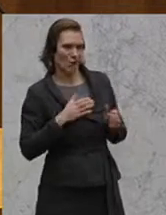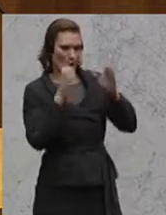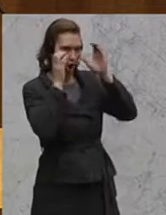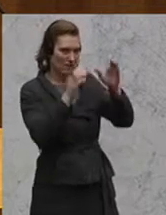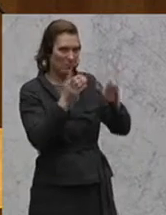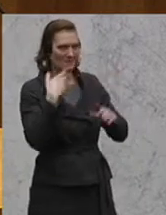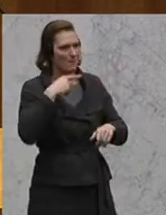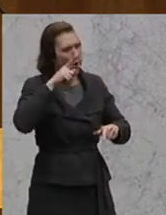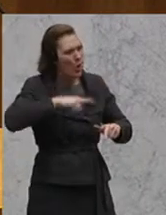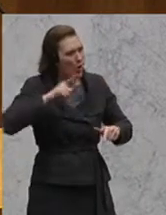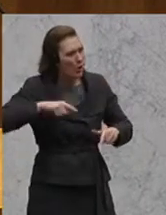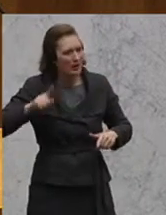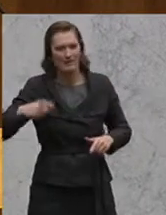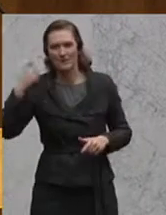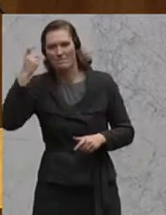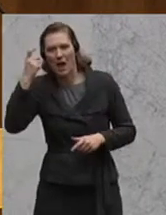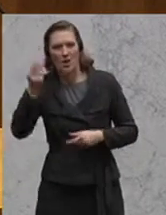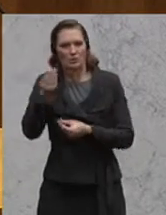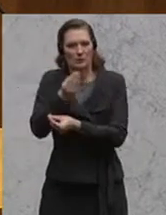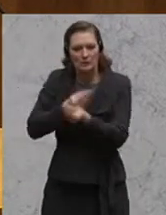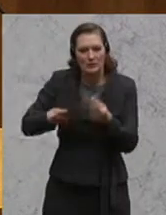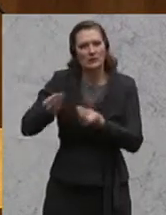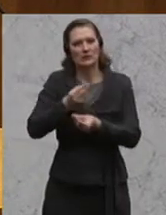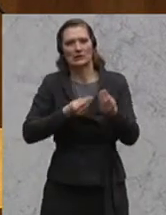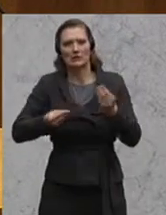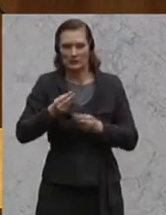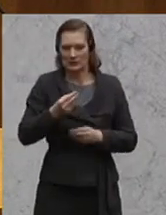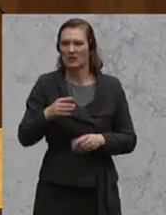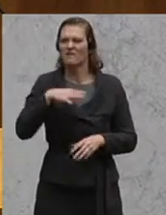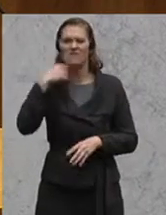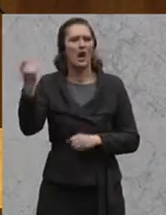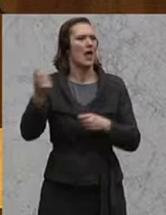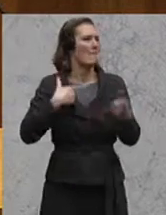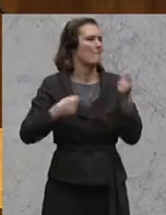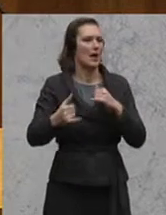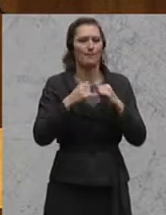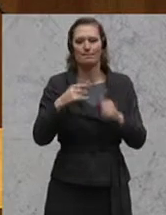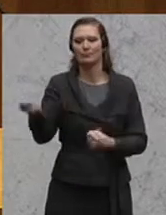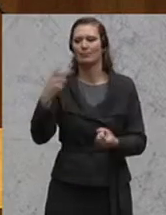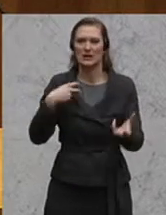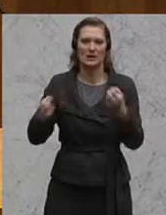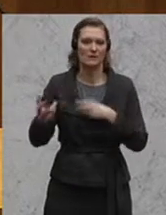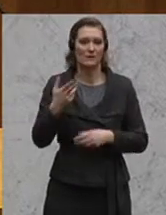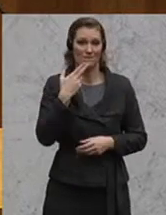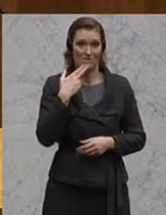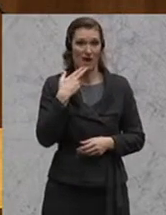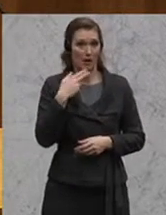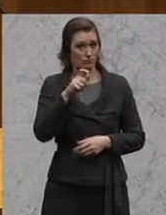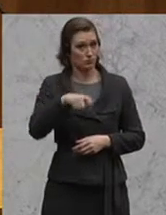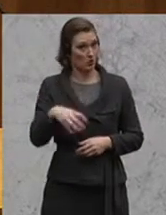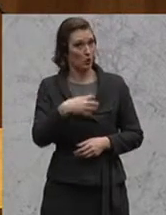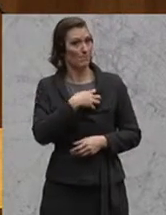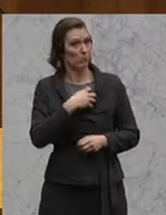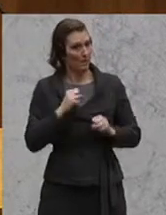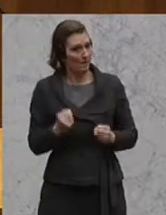einem monatelangen Meinungsbildungsprozess erstellt. Ich bekam sehr viele Mails und Briefe von engagierten Bürgerinnen und Bürgern.